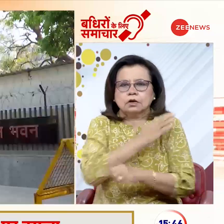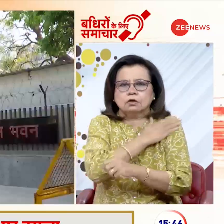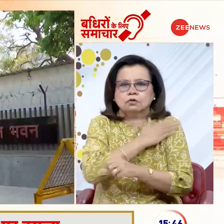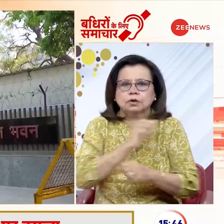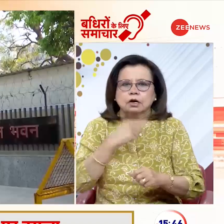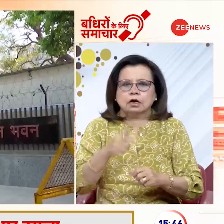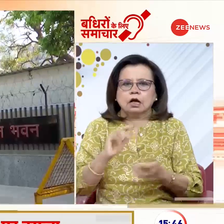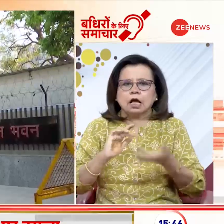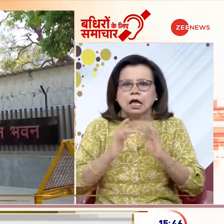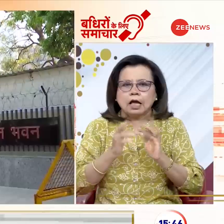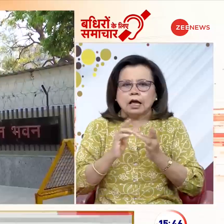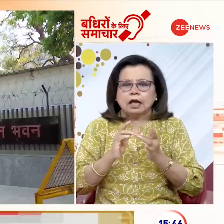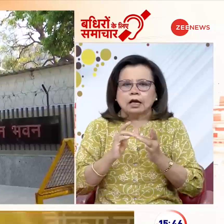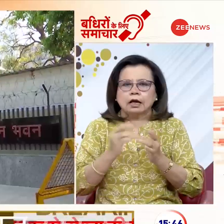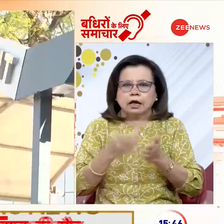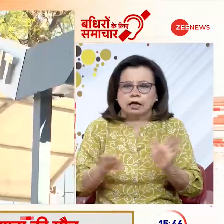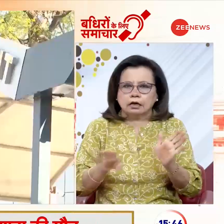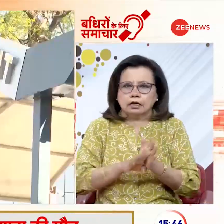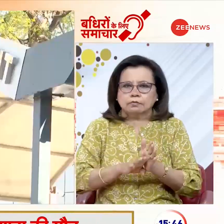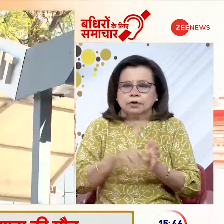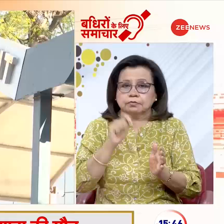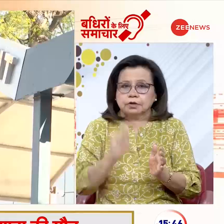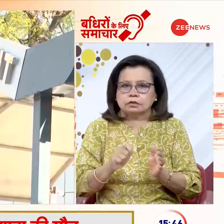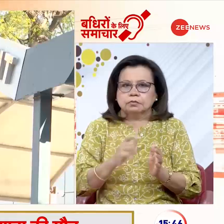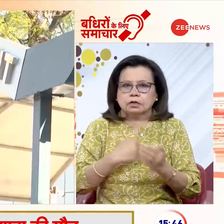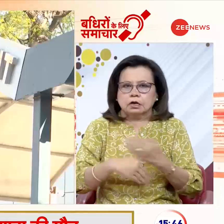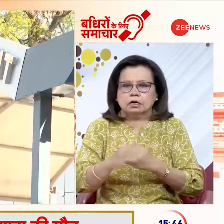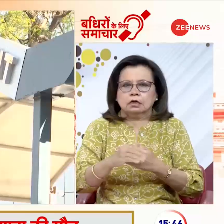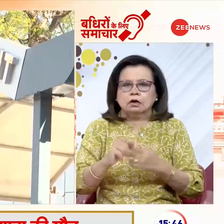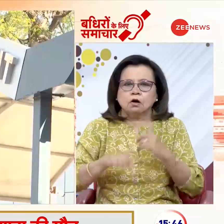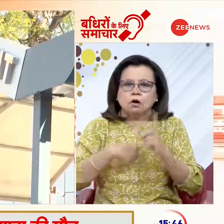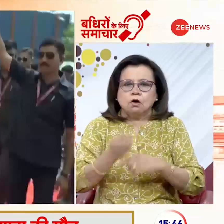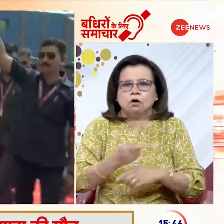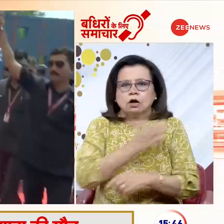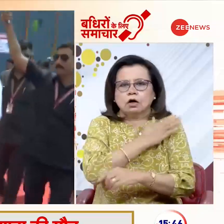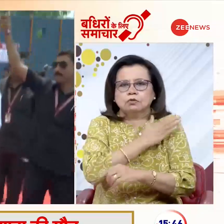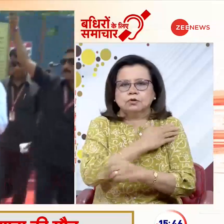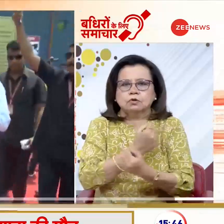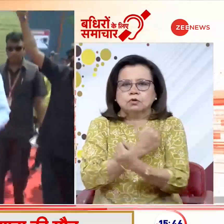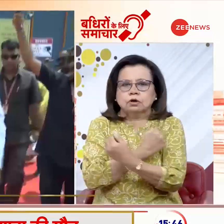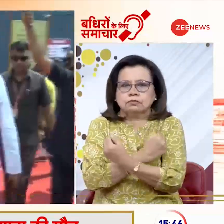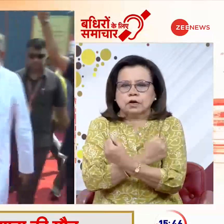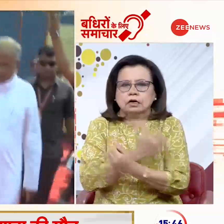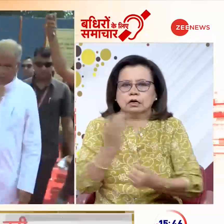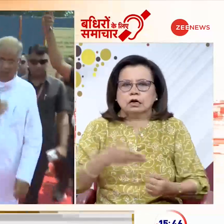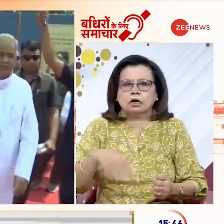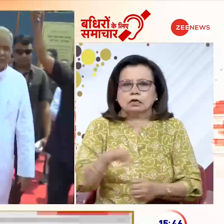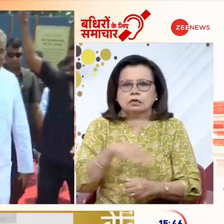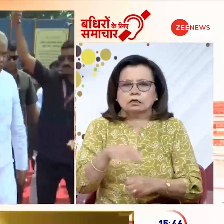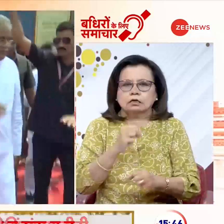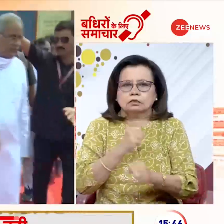लगाया और कहा कि ऐप पर प्रतिबंध लगाना और आरोपियों को गिरफ्तार